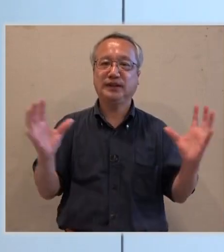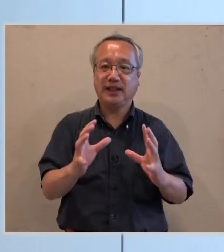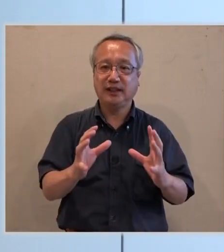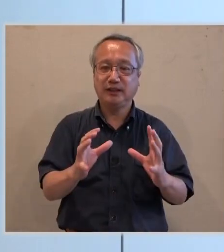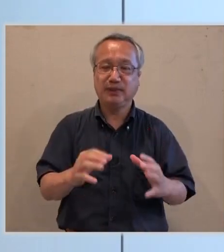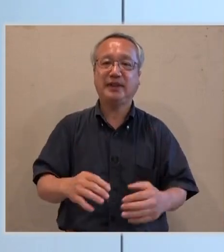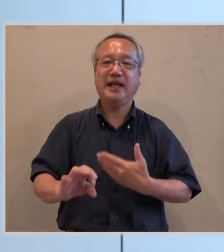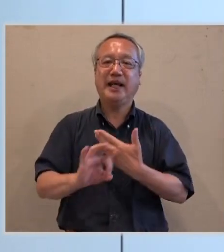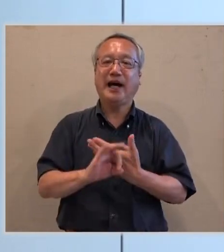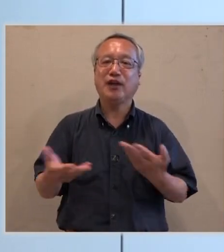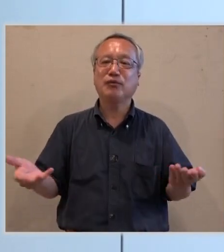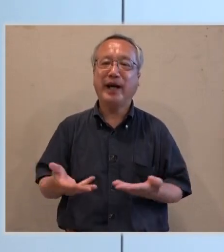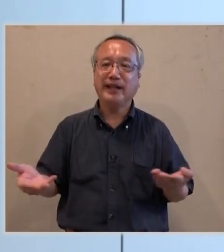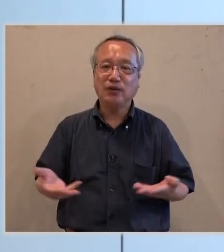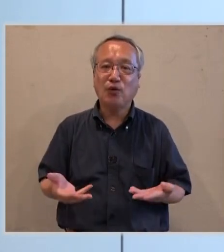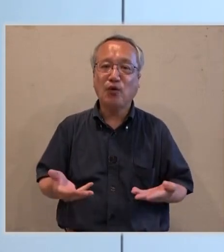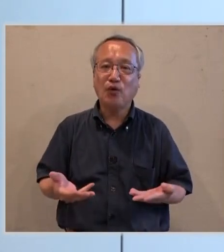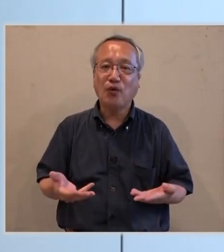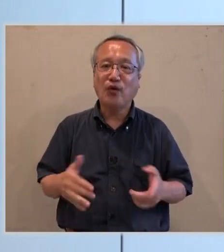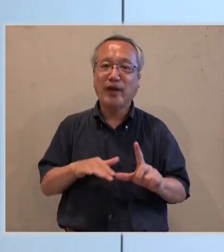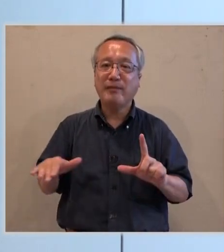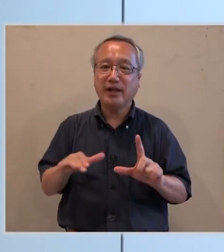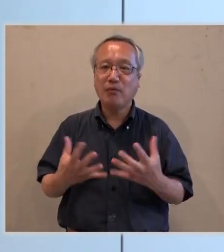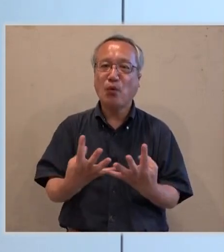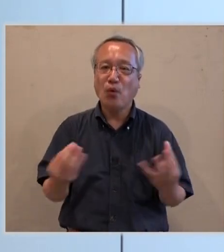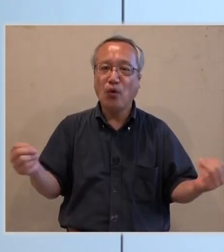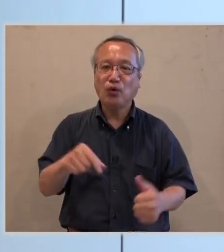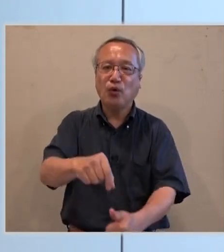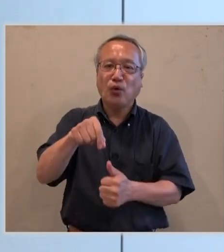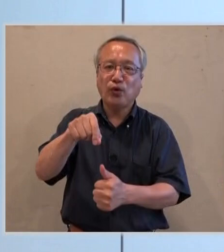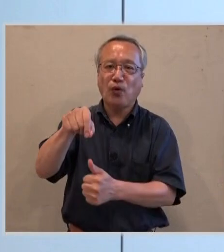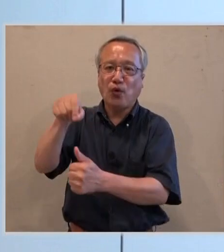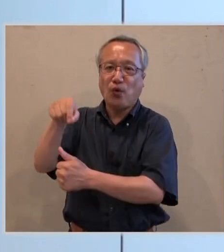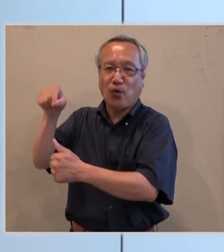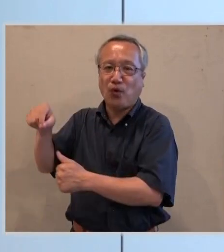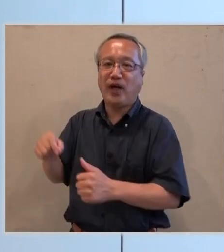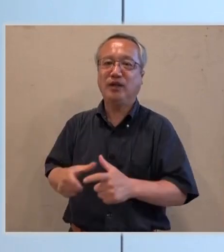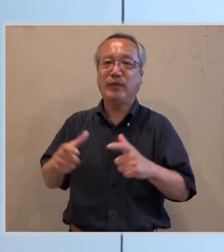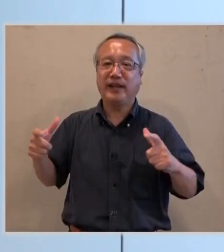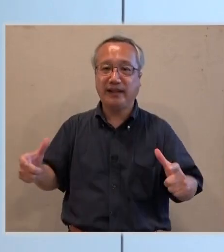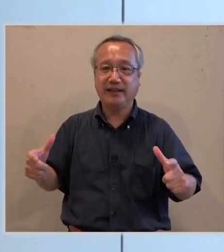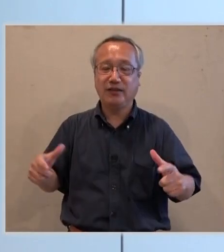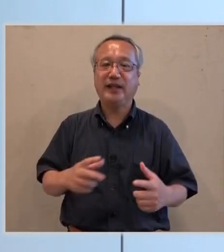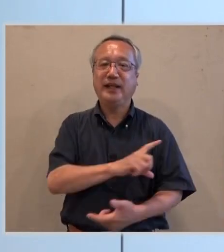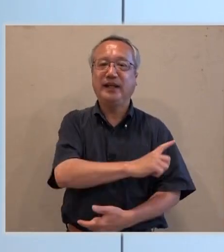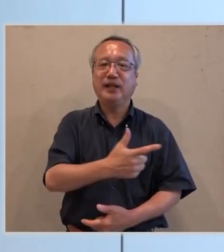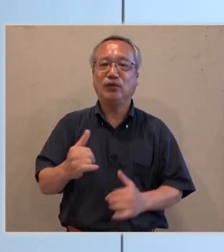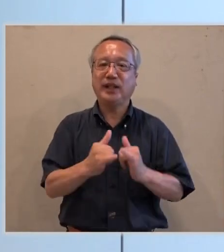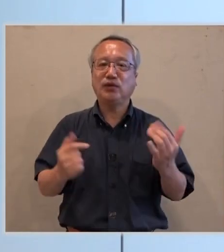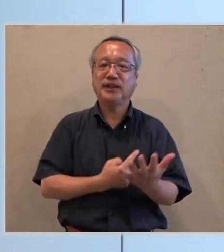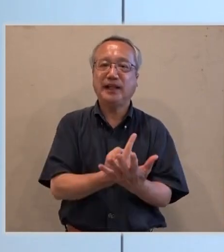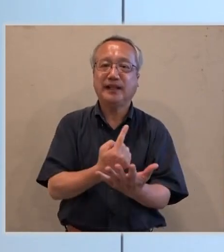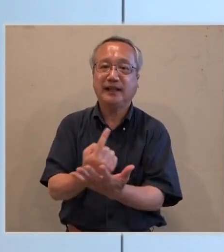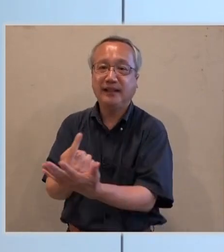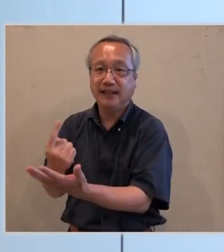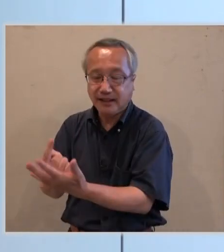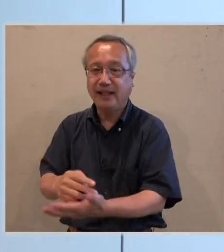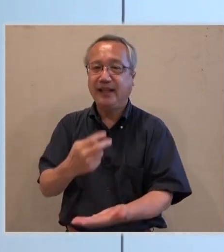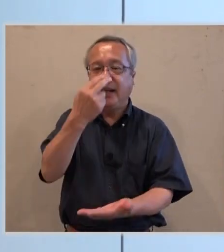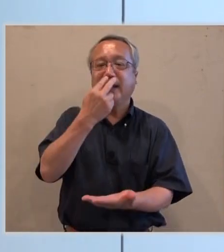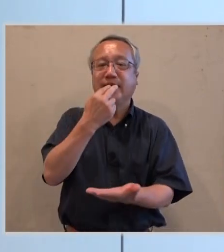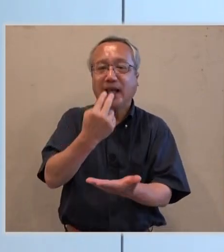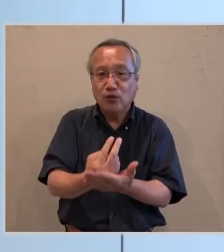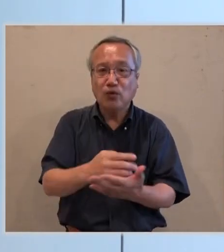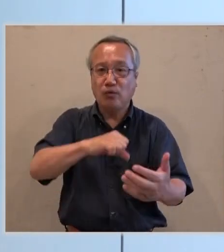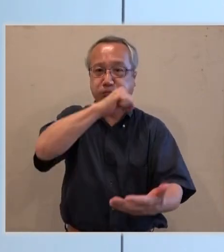くアルバイトレベルでも本当に多くの雇用が生まれたりであったりとか、いろんな人が参加してやっと達成されるのがオリン